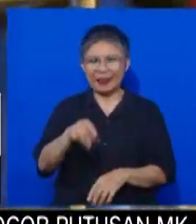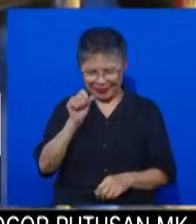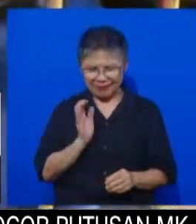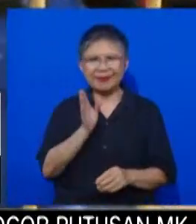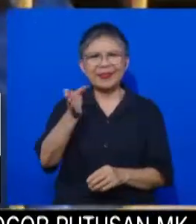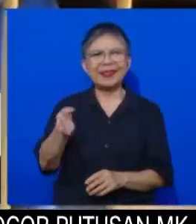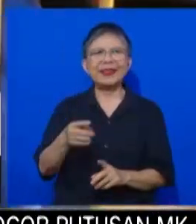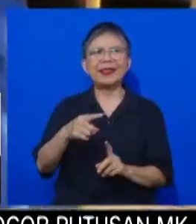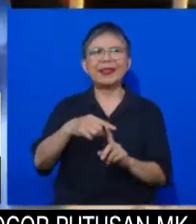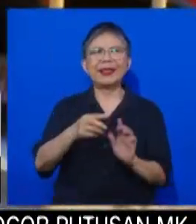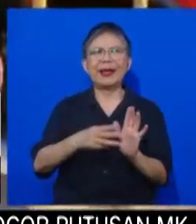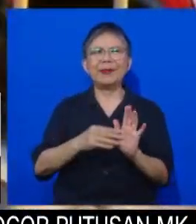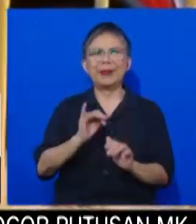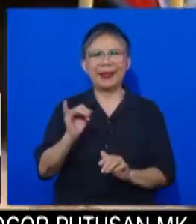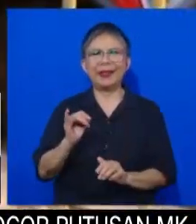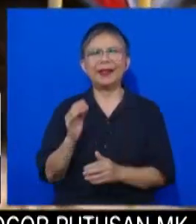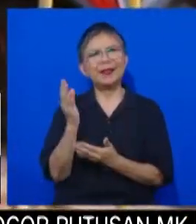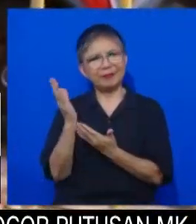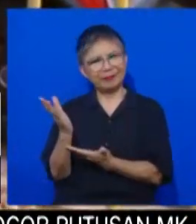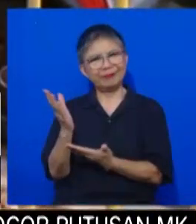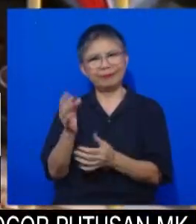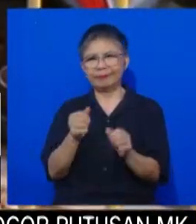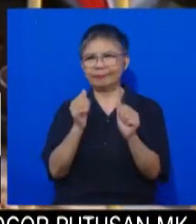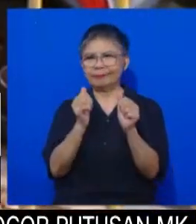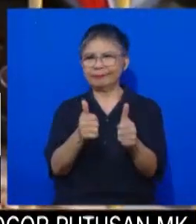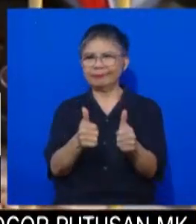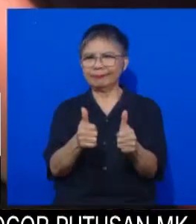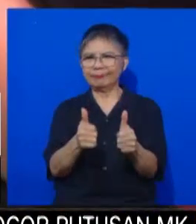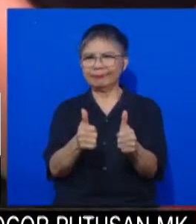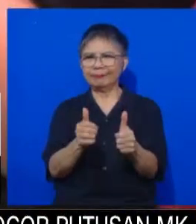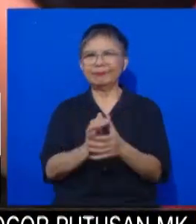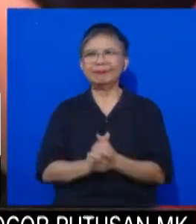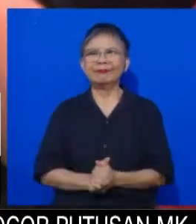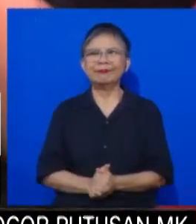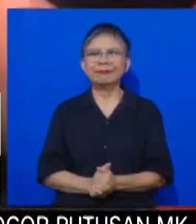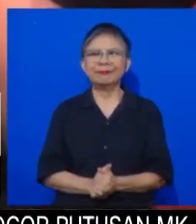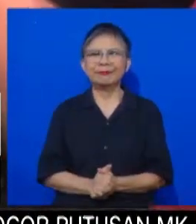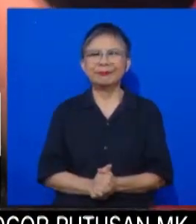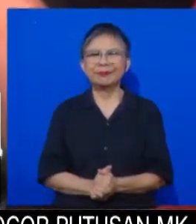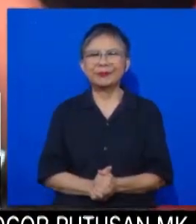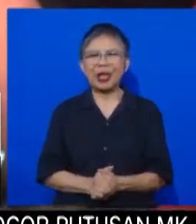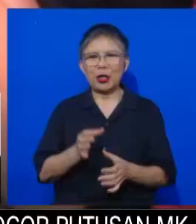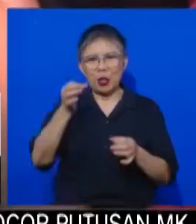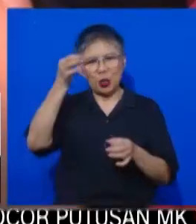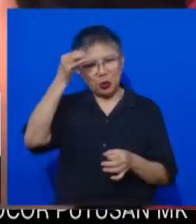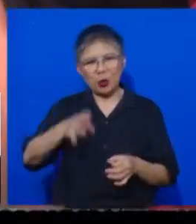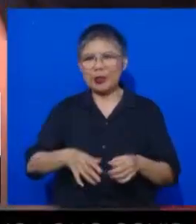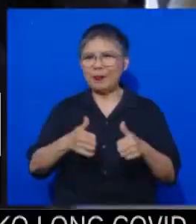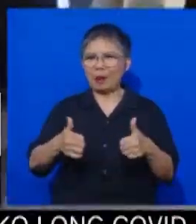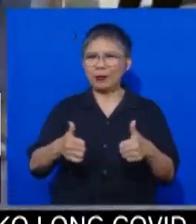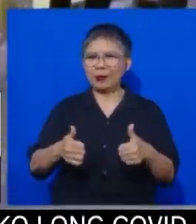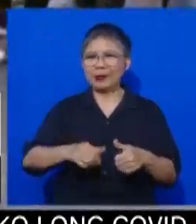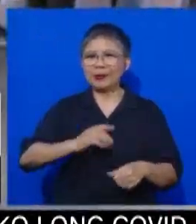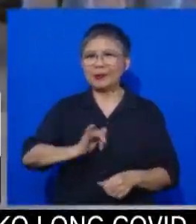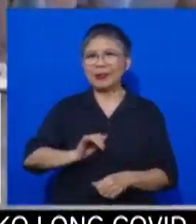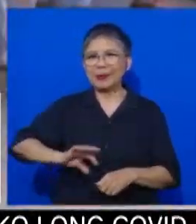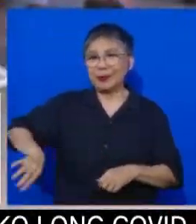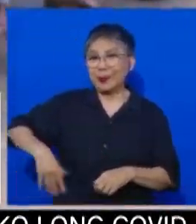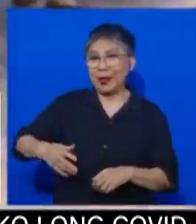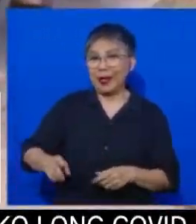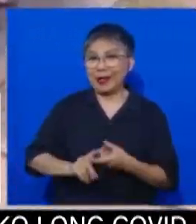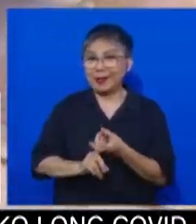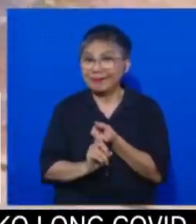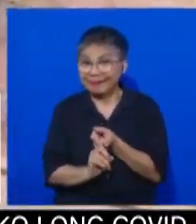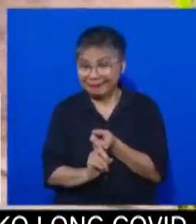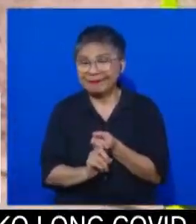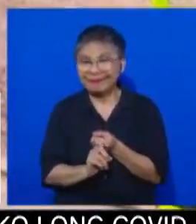di sekitaran Jakarta seperti Taman Mini Indonesia Indah ini bisa menjadi solusi menghabiskan waktu bersama kerabat dan